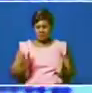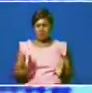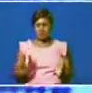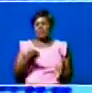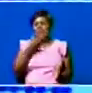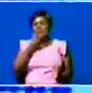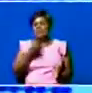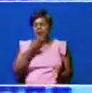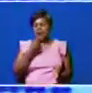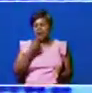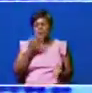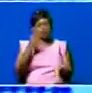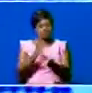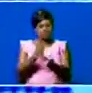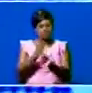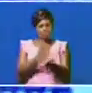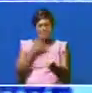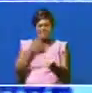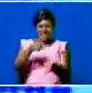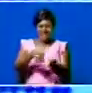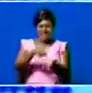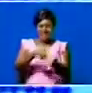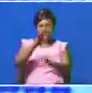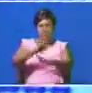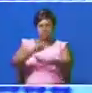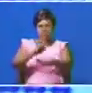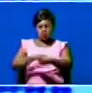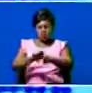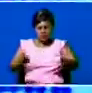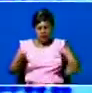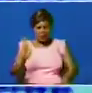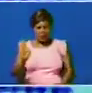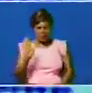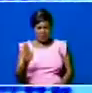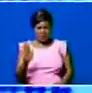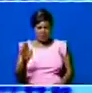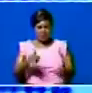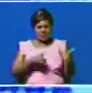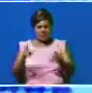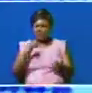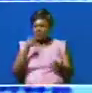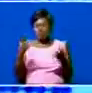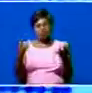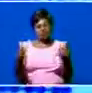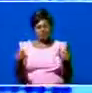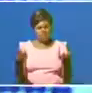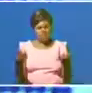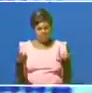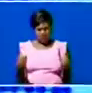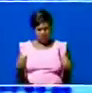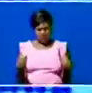ambaye licha ya mchele ambao unaosifika kutoka katika shamba lake, safari ilikuwa yenye changamoto si haba,